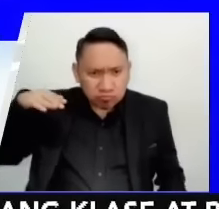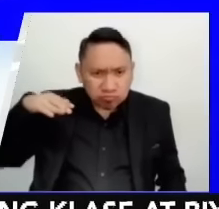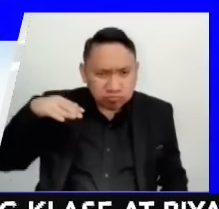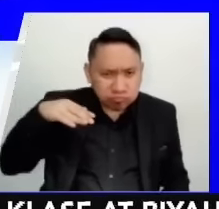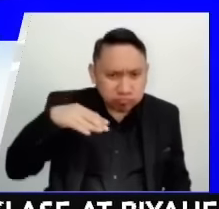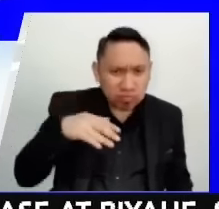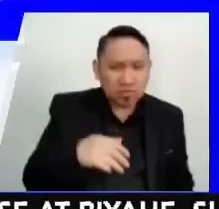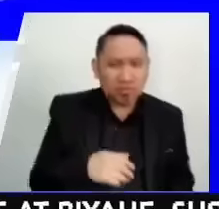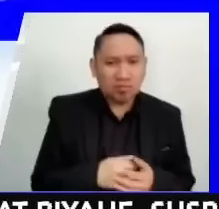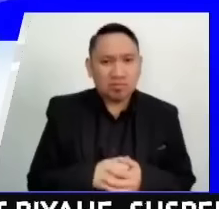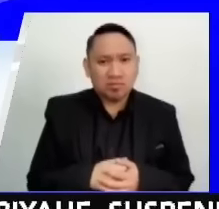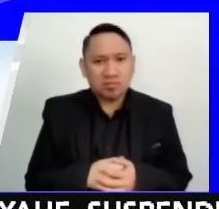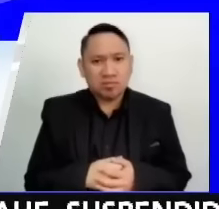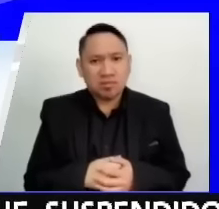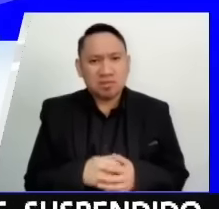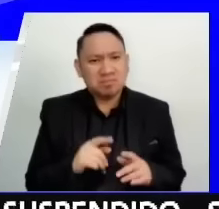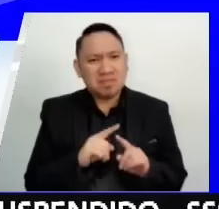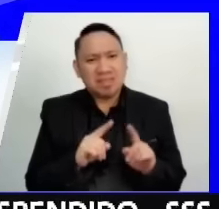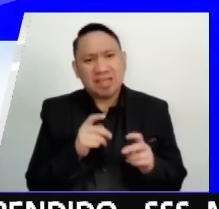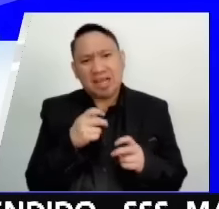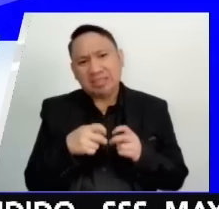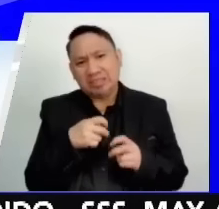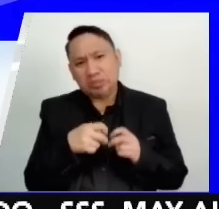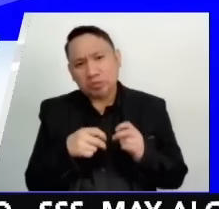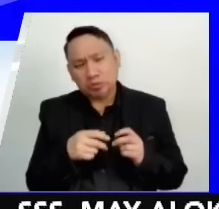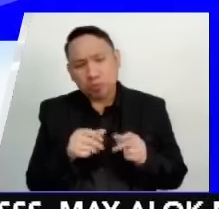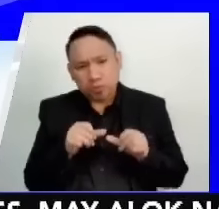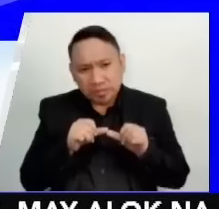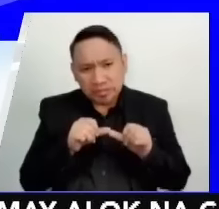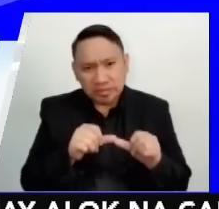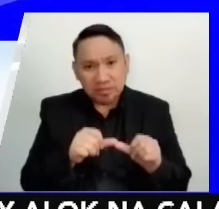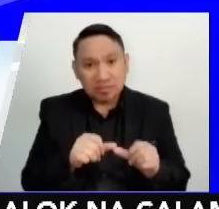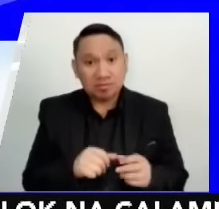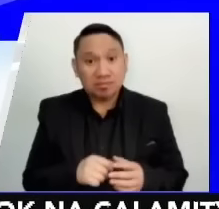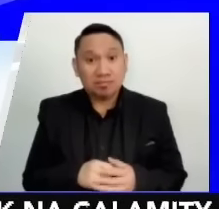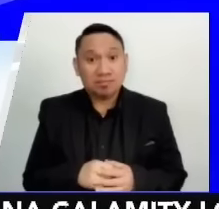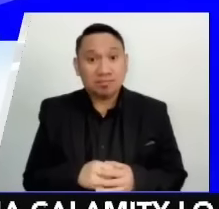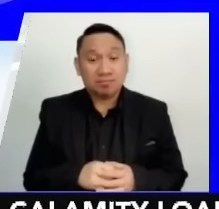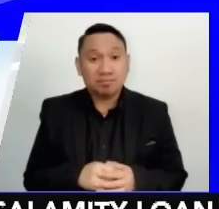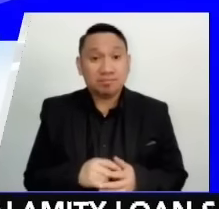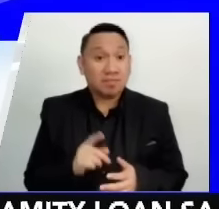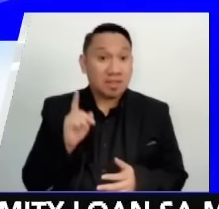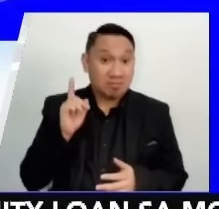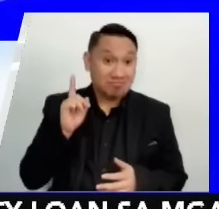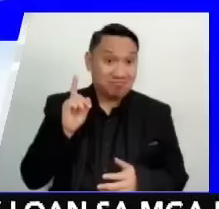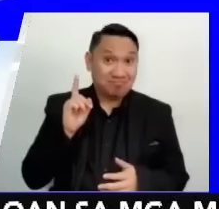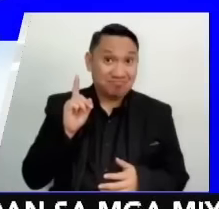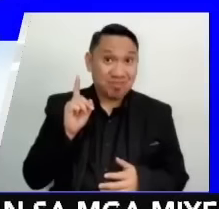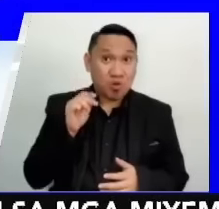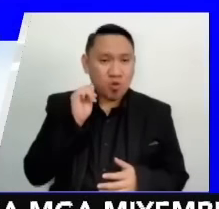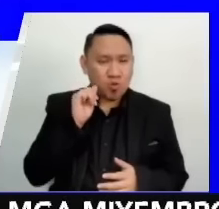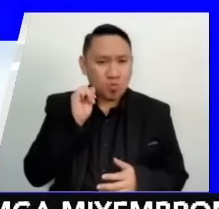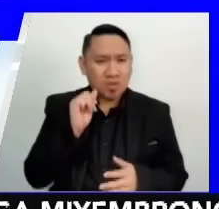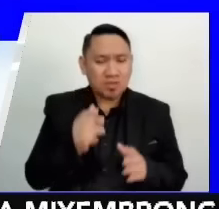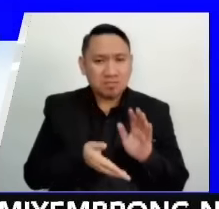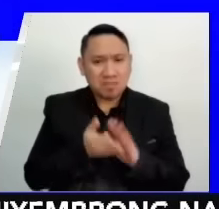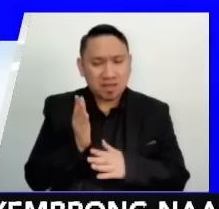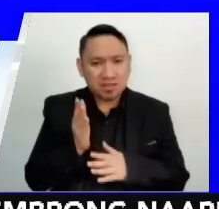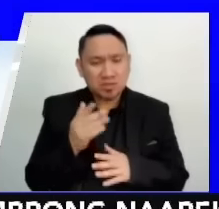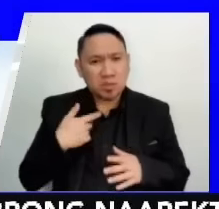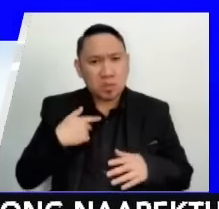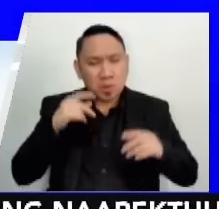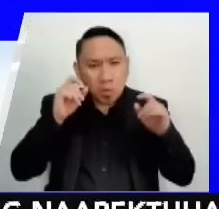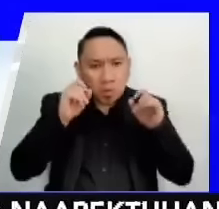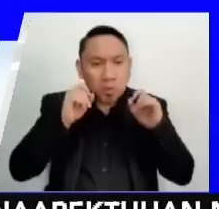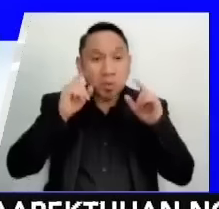po ipilit eh. Si Nanay Vernie halos nakasanayan ang dumaan dito araw-araw. Kaya laking gulat niya nang ito